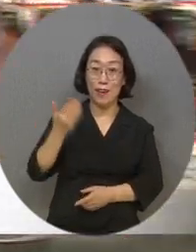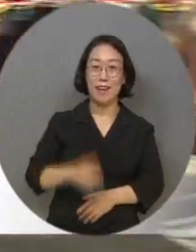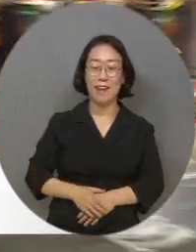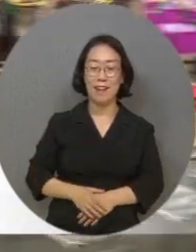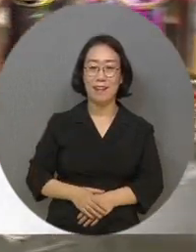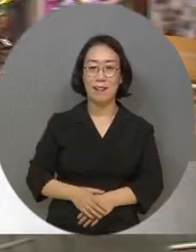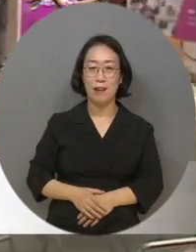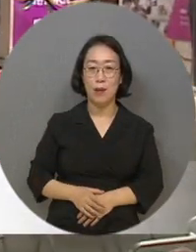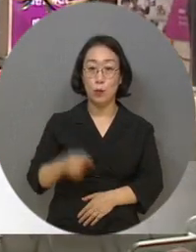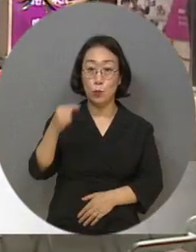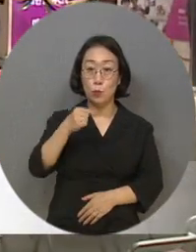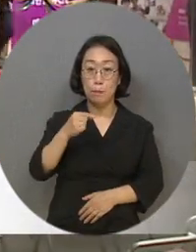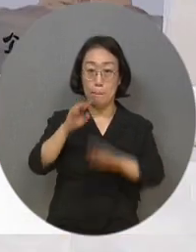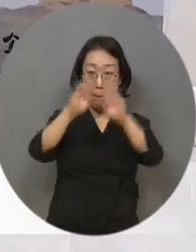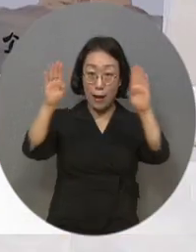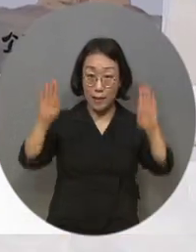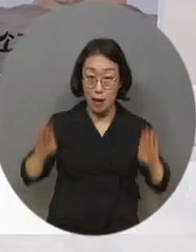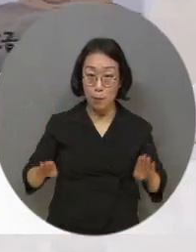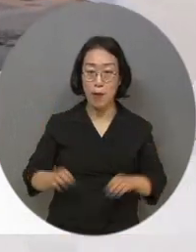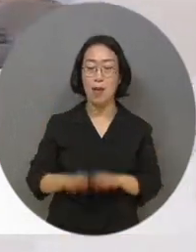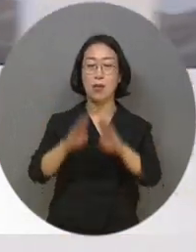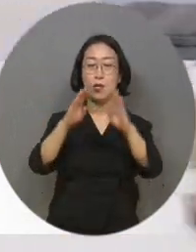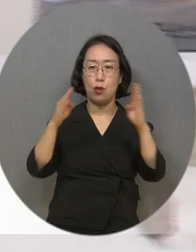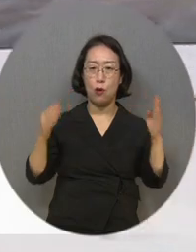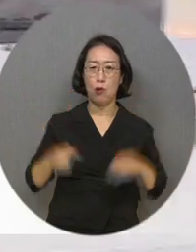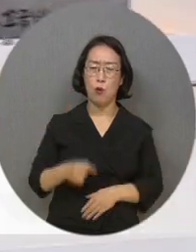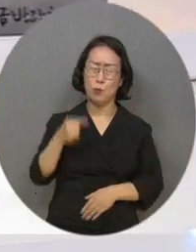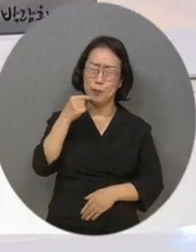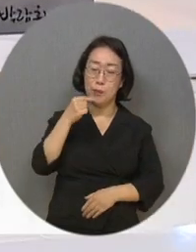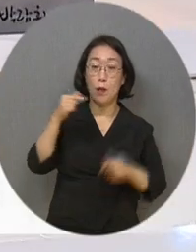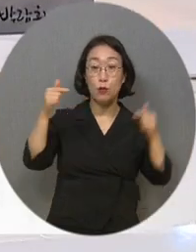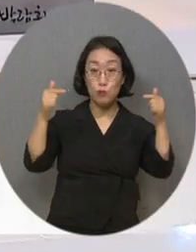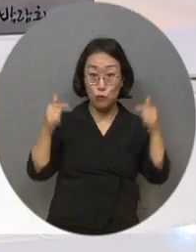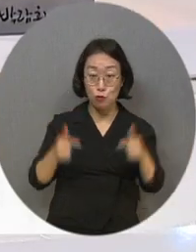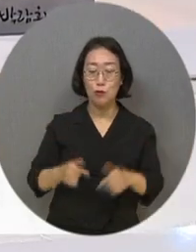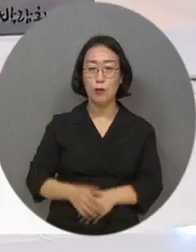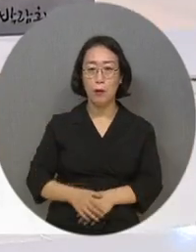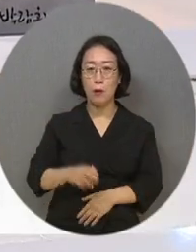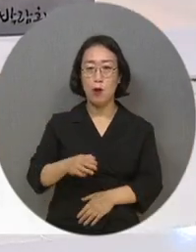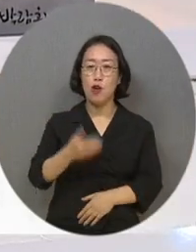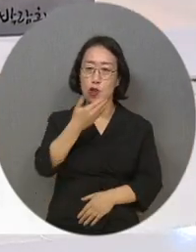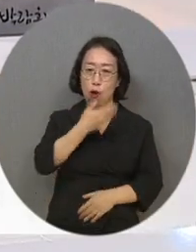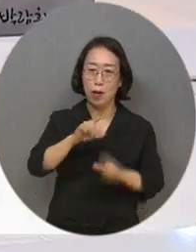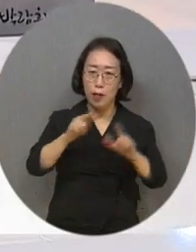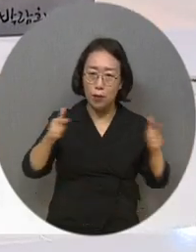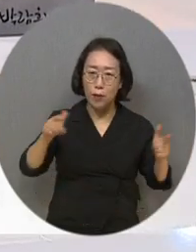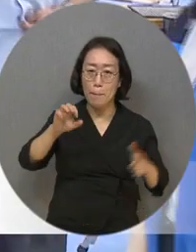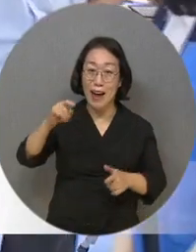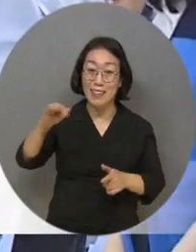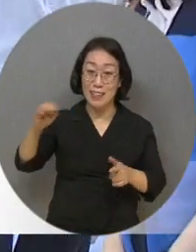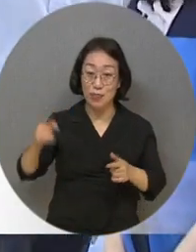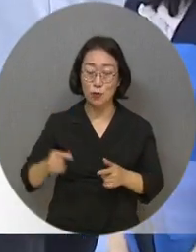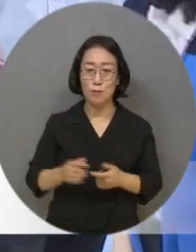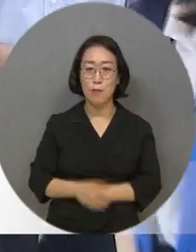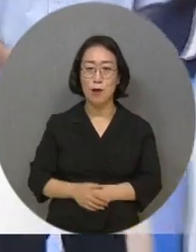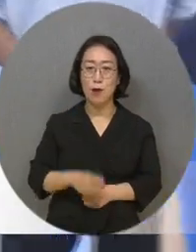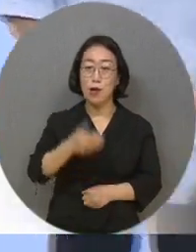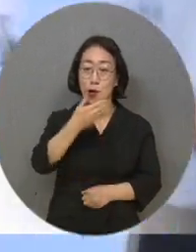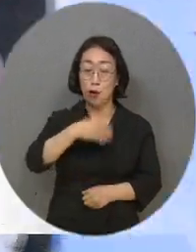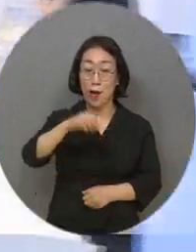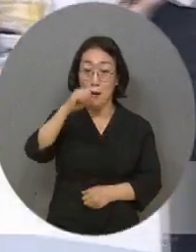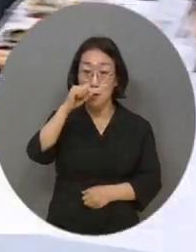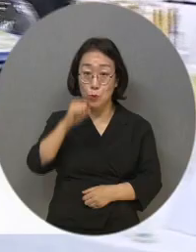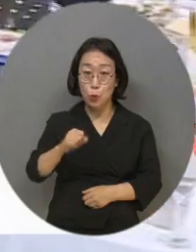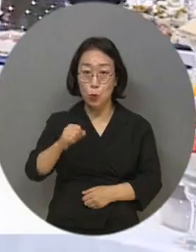2023년 소금 박람회가 열려 염화 나트륨 함량이 낮고 마그네슘, 칼륨 등 미네랄 함량이